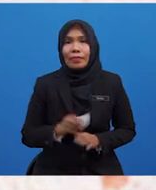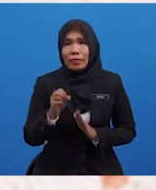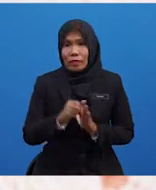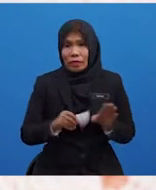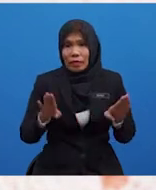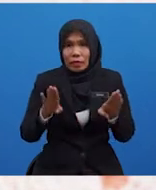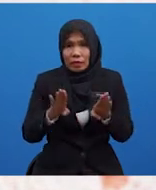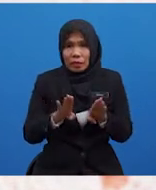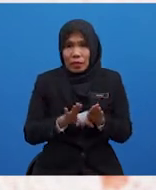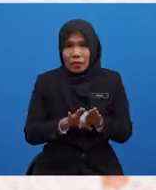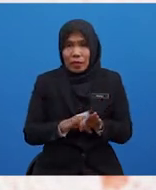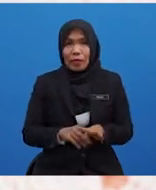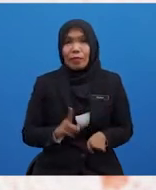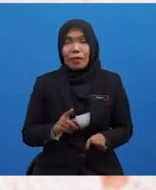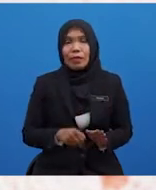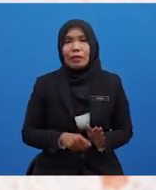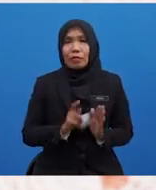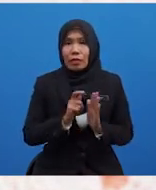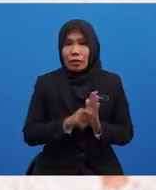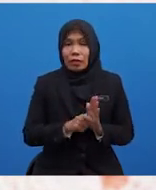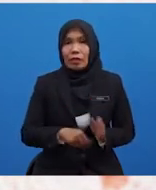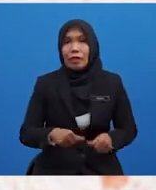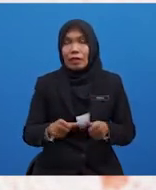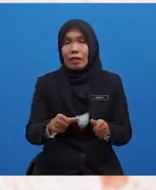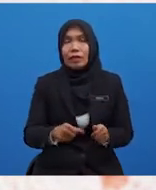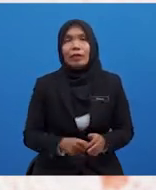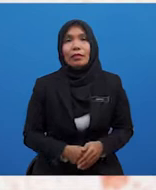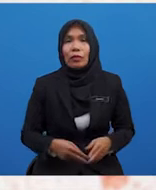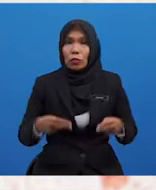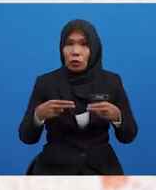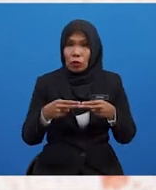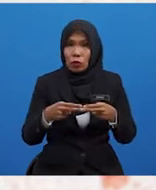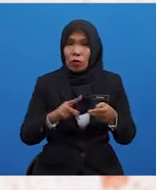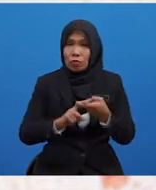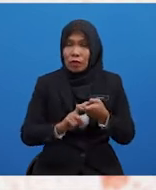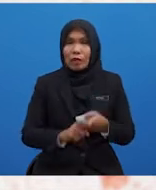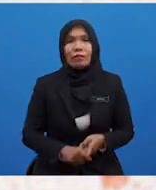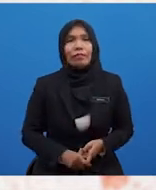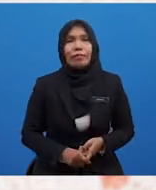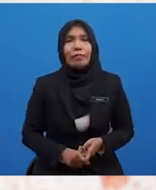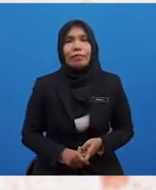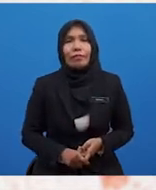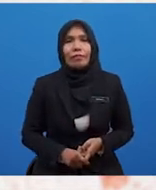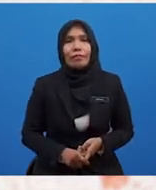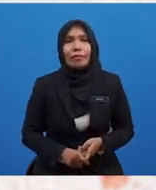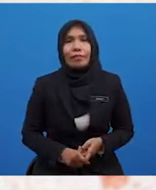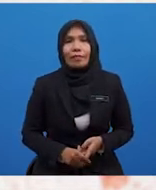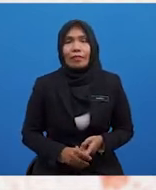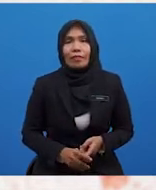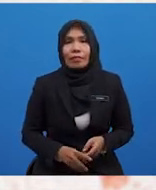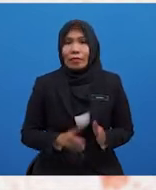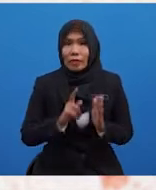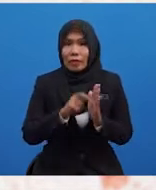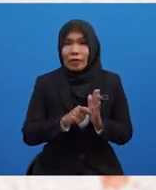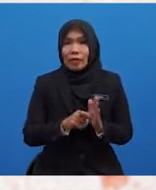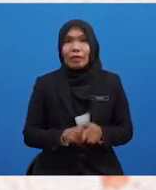Sebagaimana carta alih hubung kait, carta ini juga tidak memerlukan kamu menyusun